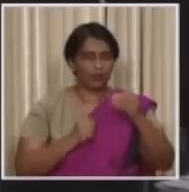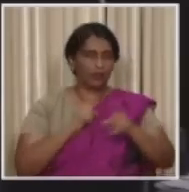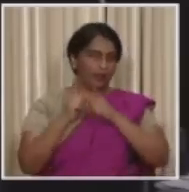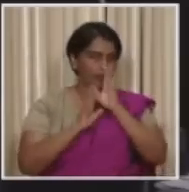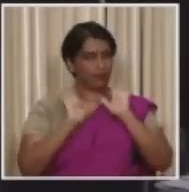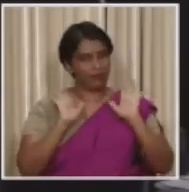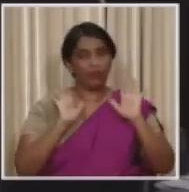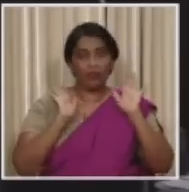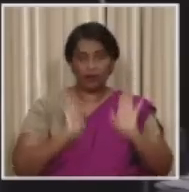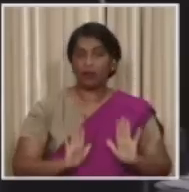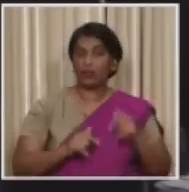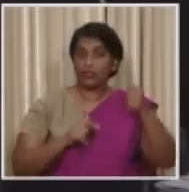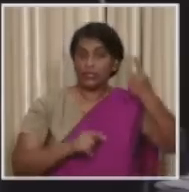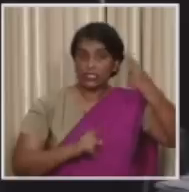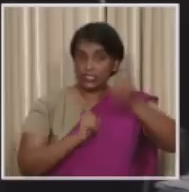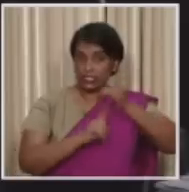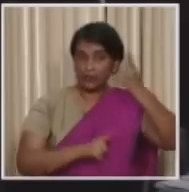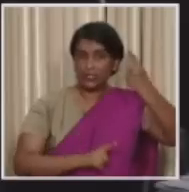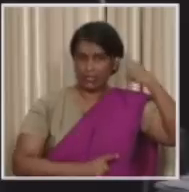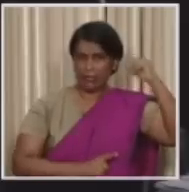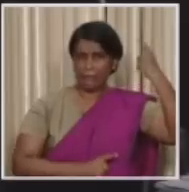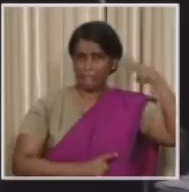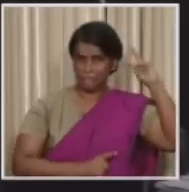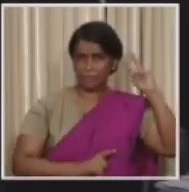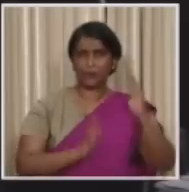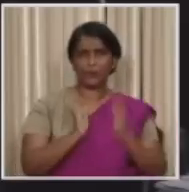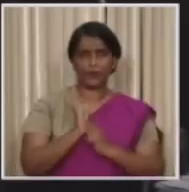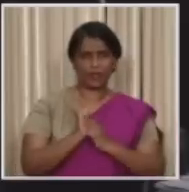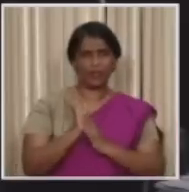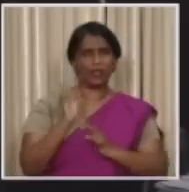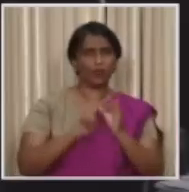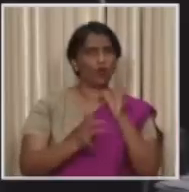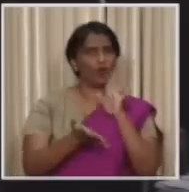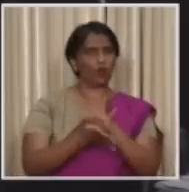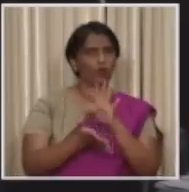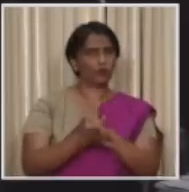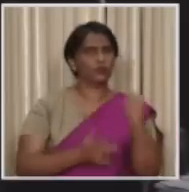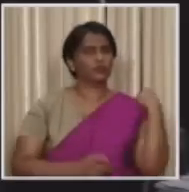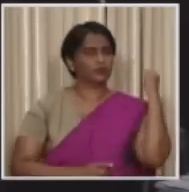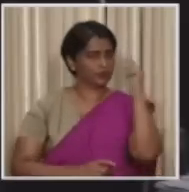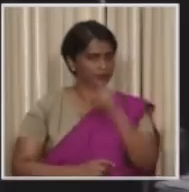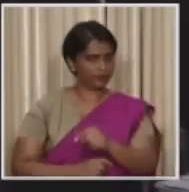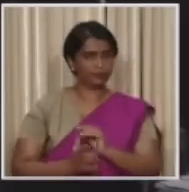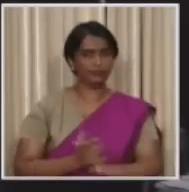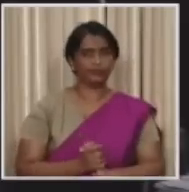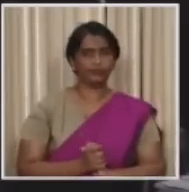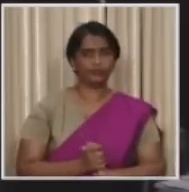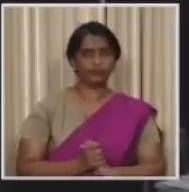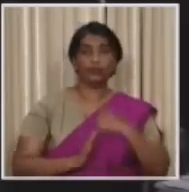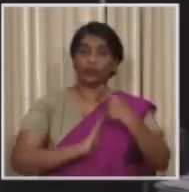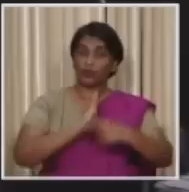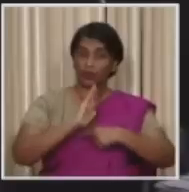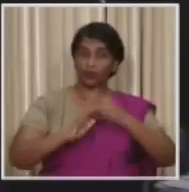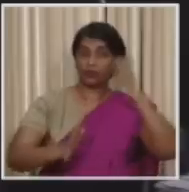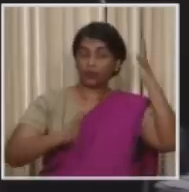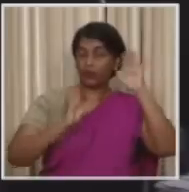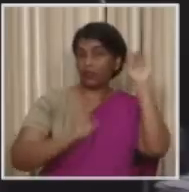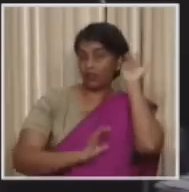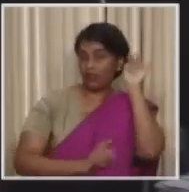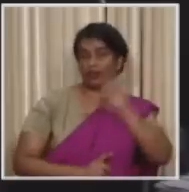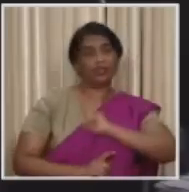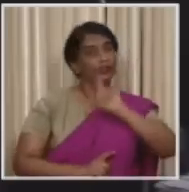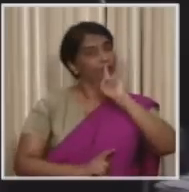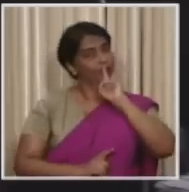namuth dan janadhipathi thuma iyeth hari pereda hari mahinda marawada thuma ge mokada utsavayakata gihilla එතුමා රටටම ඇහෙන ලෝකෙට ඇහෙන